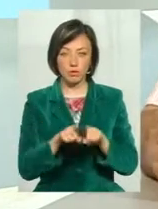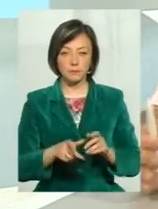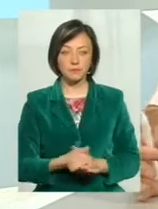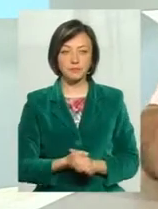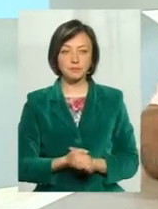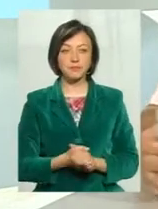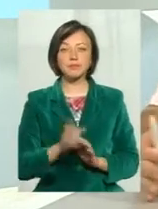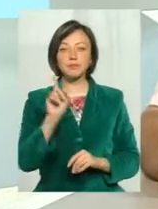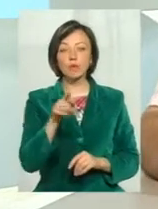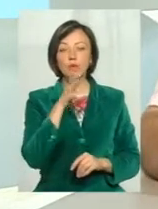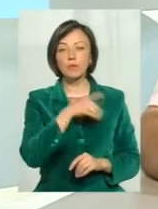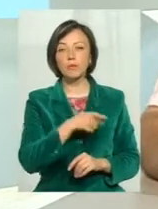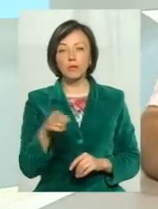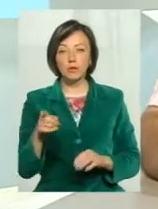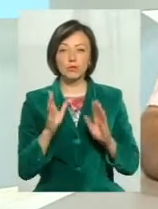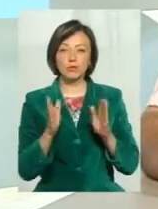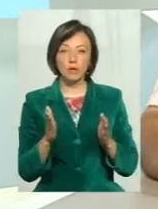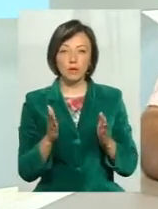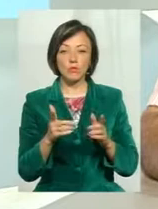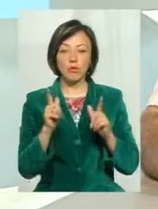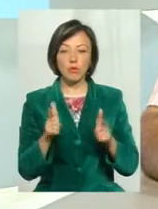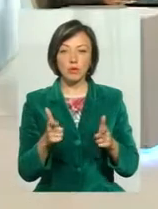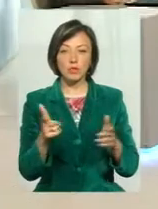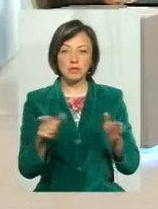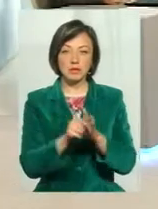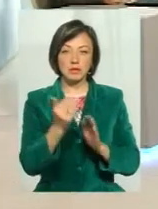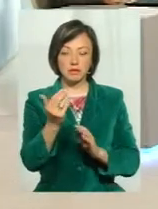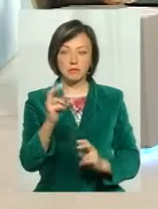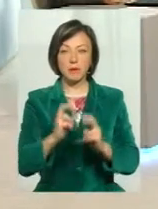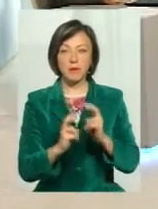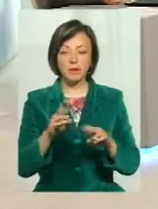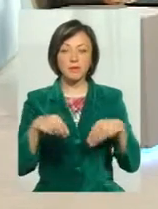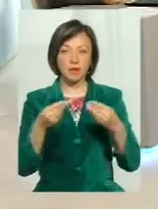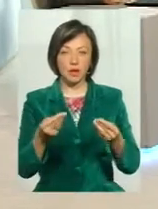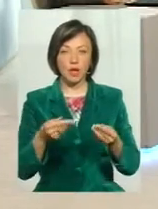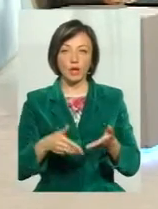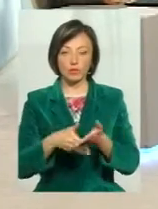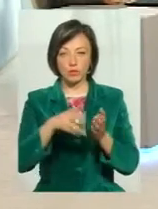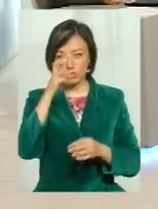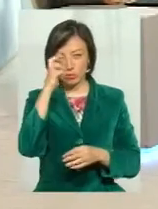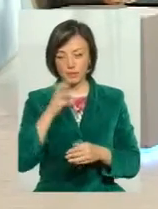заборгованості на той період, який буде, скажімо так, погоджений з підприємством, який буде